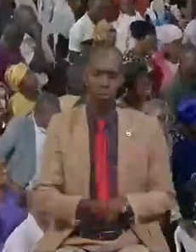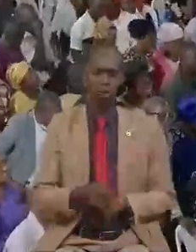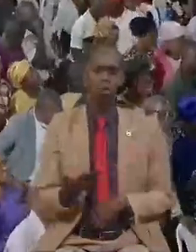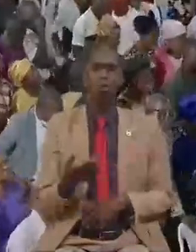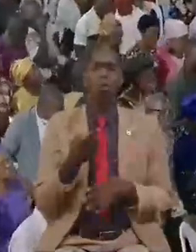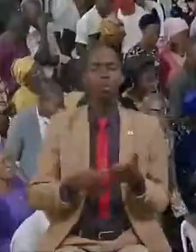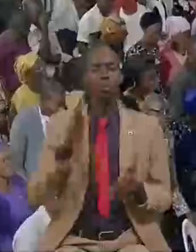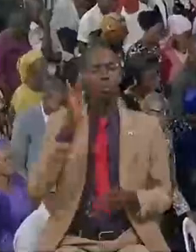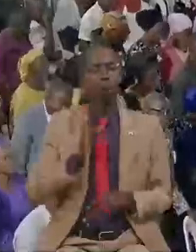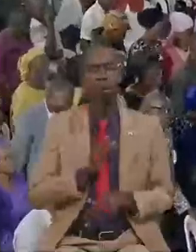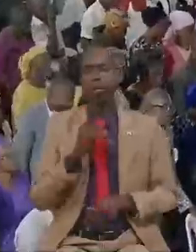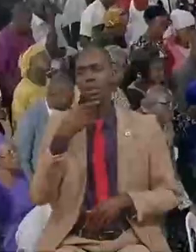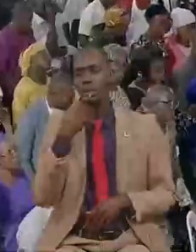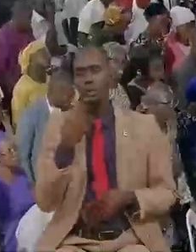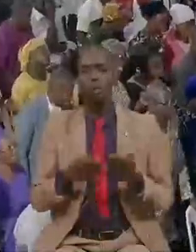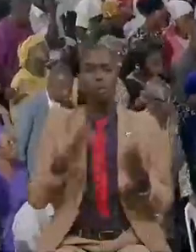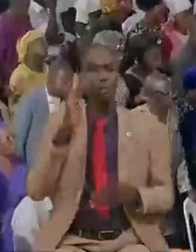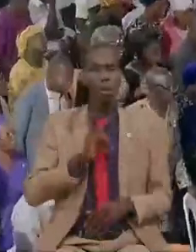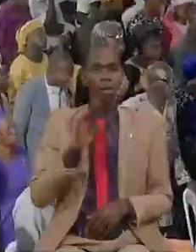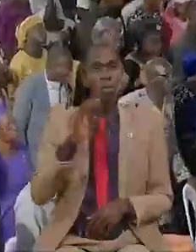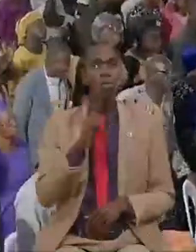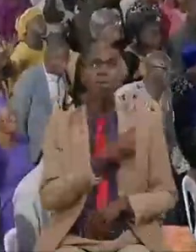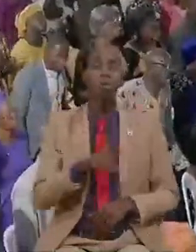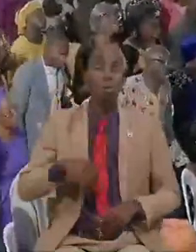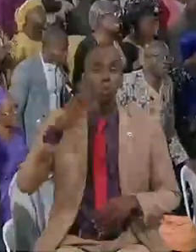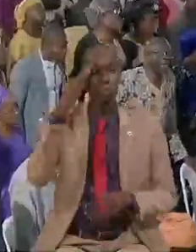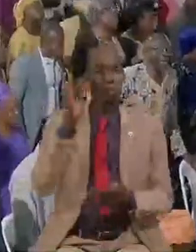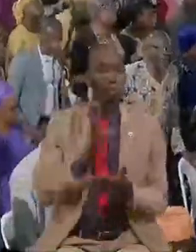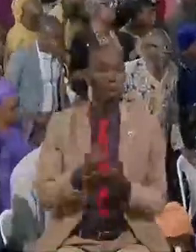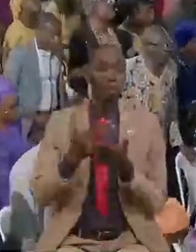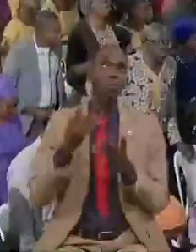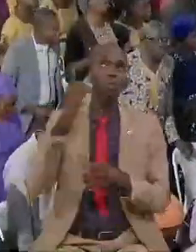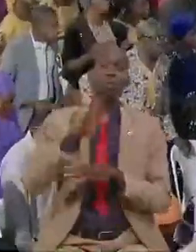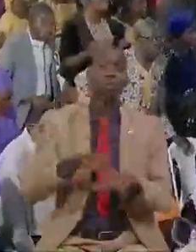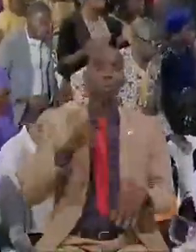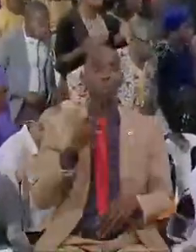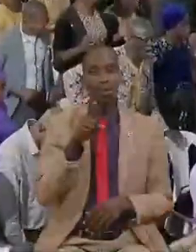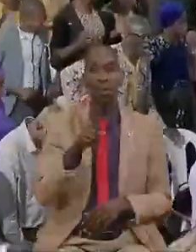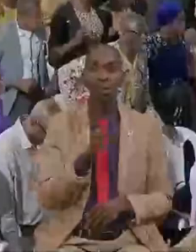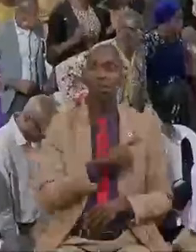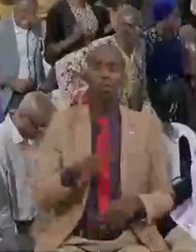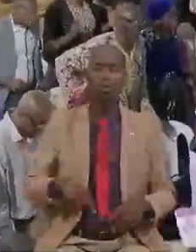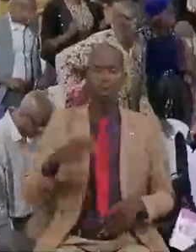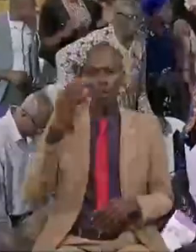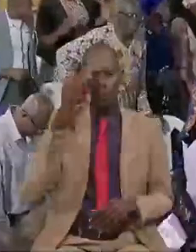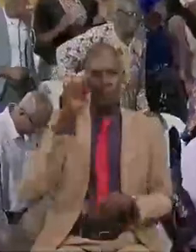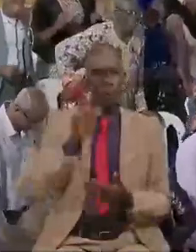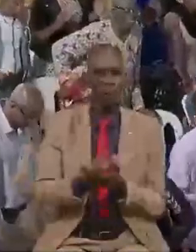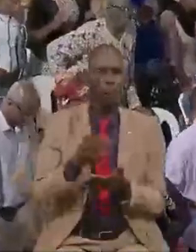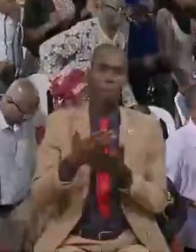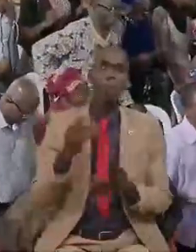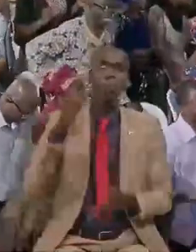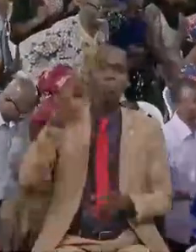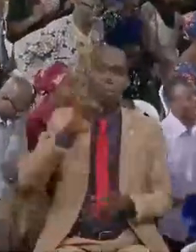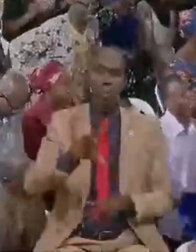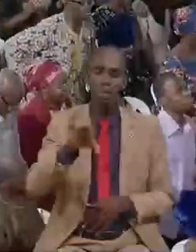dire? Le Seigneur le sait. Avant de t'appeler, le Seigneur sait. Avant de t'établir.